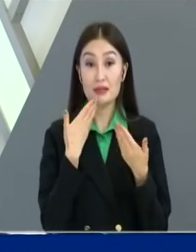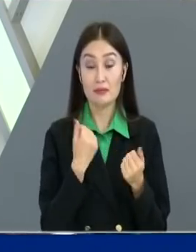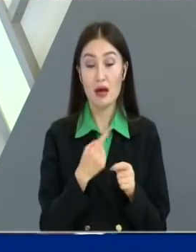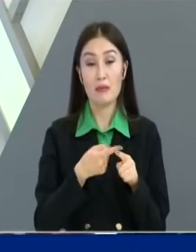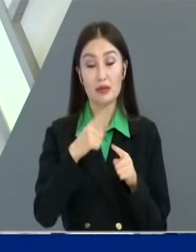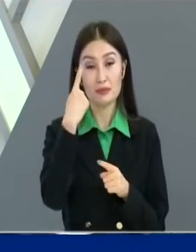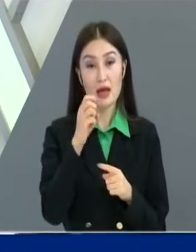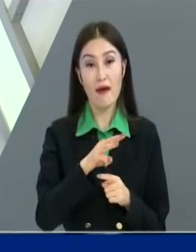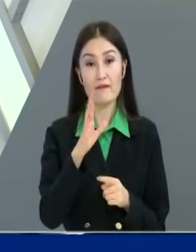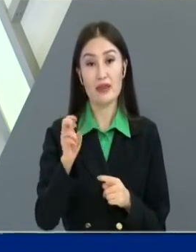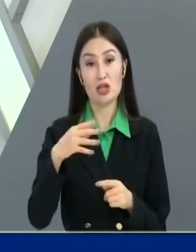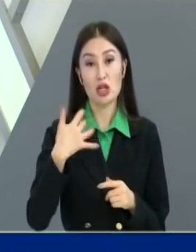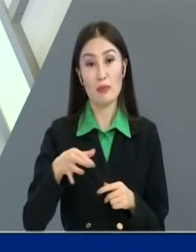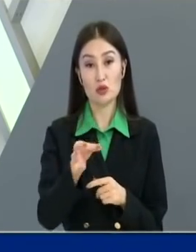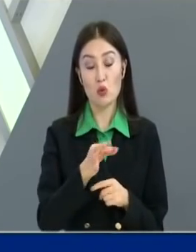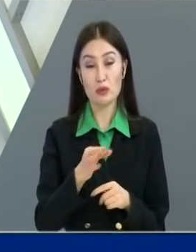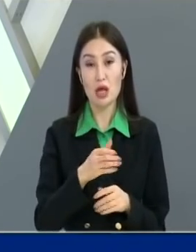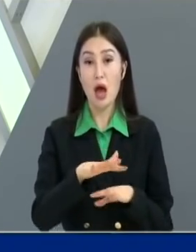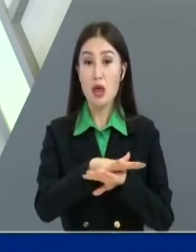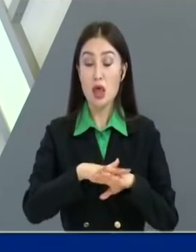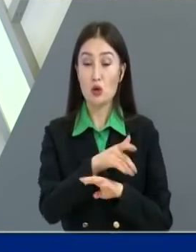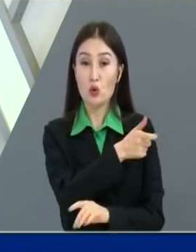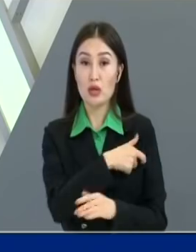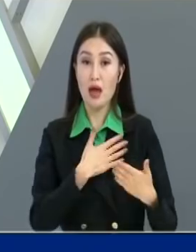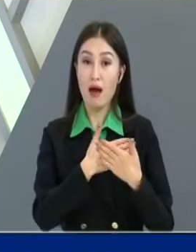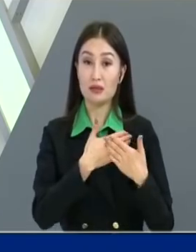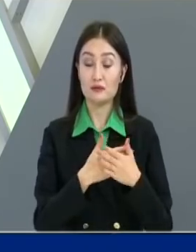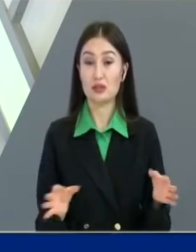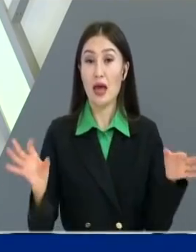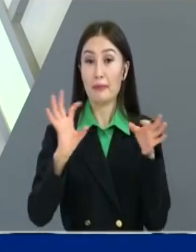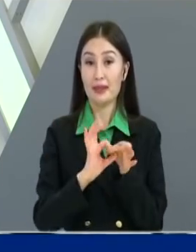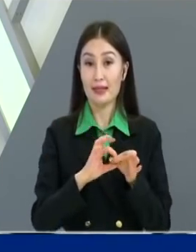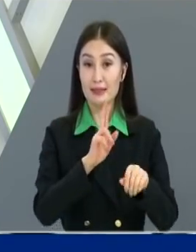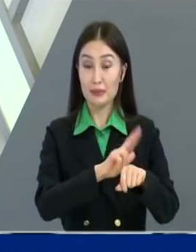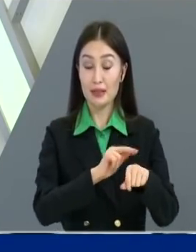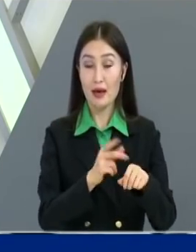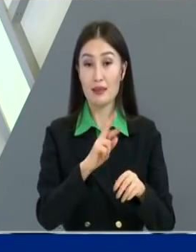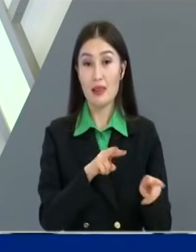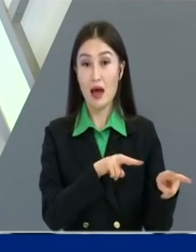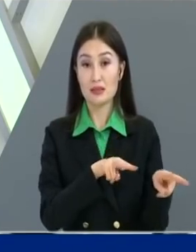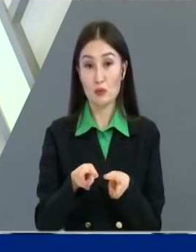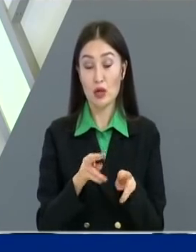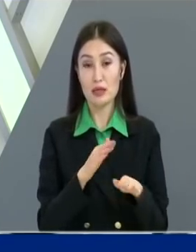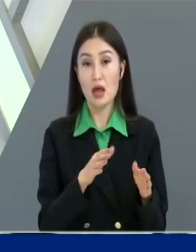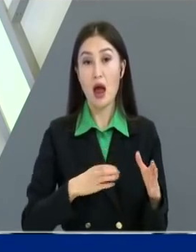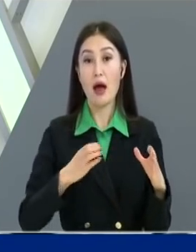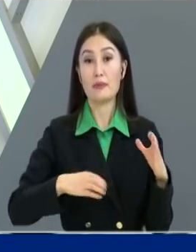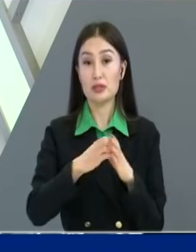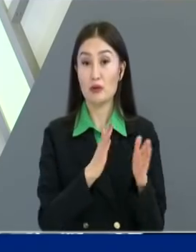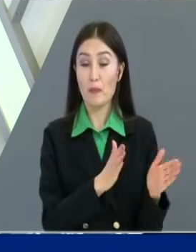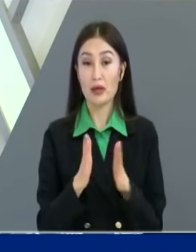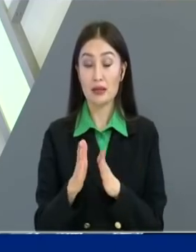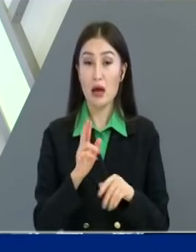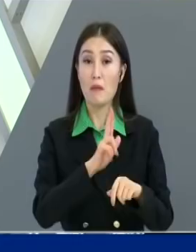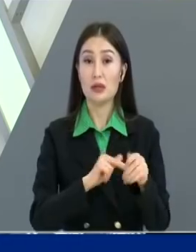МВД Джалабадской области. Народная дружина объединилась с правоохранительными органами для поддержания общественного порядка. Полиция призывает граждан